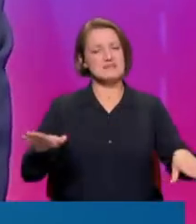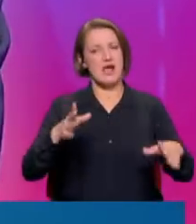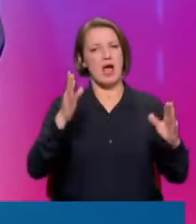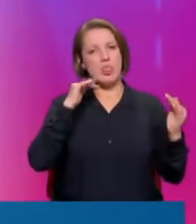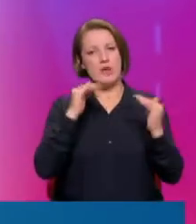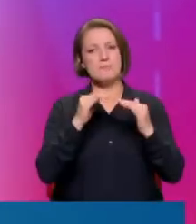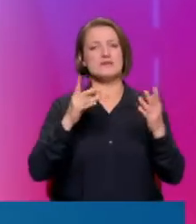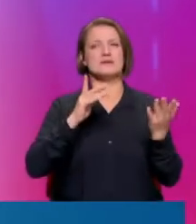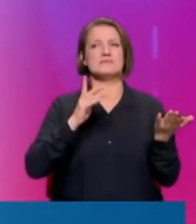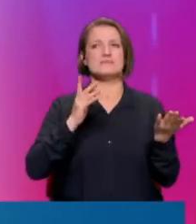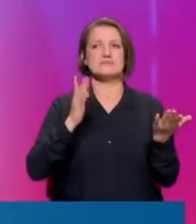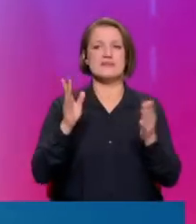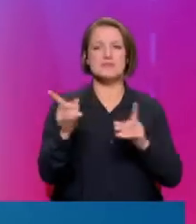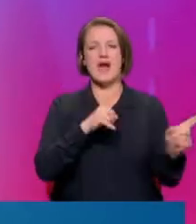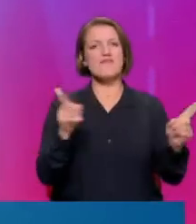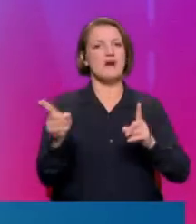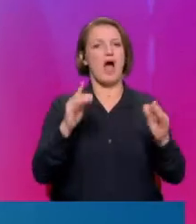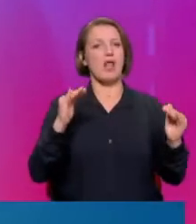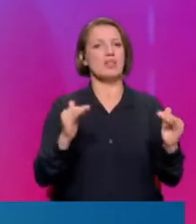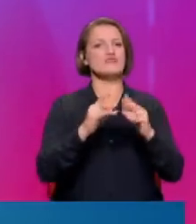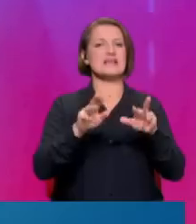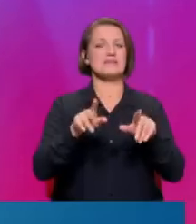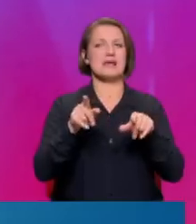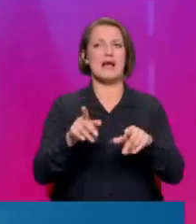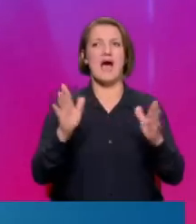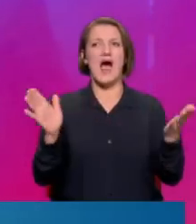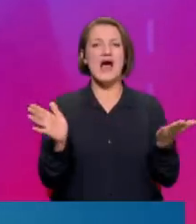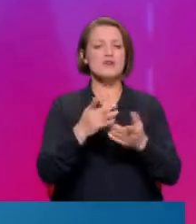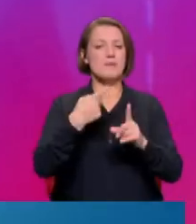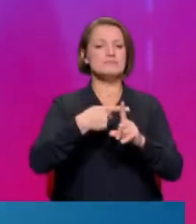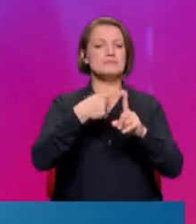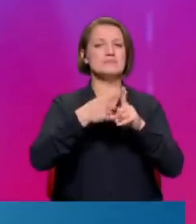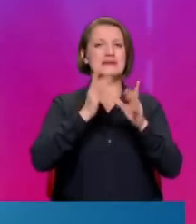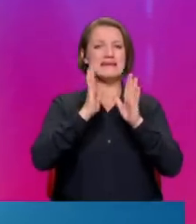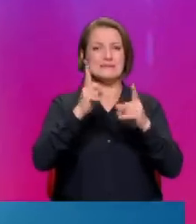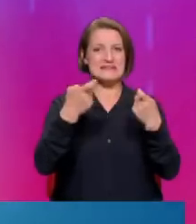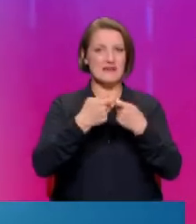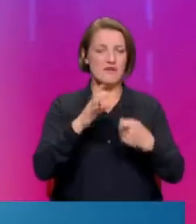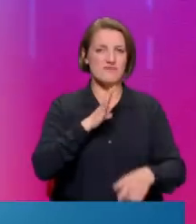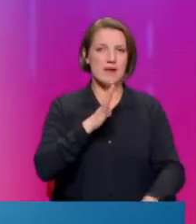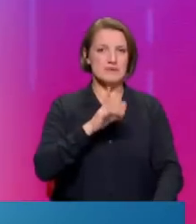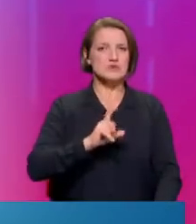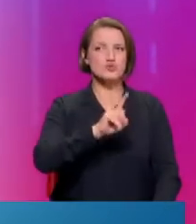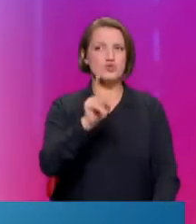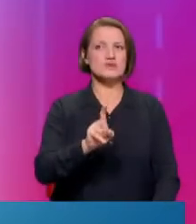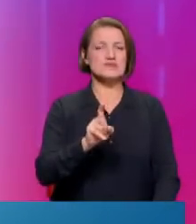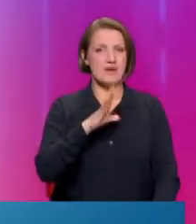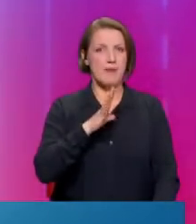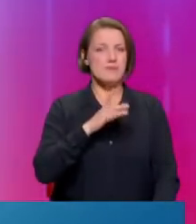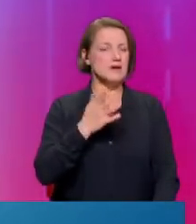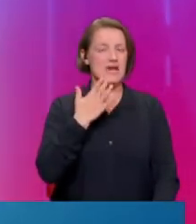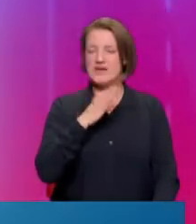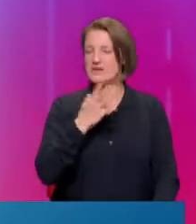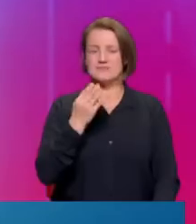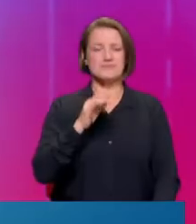zamanında olduğu taraflar anlaştı gibi Peki her şeyin olumlu gittiği bir savaş var mıdır sorusunun cevabı hiç olmadı